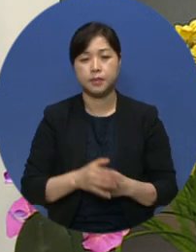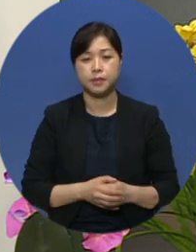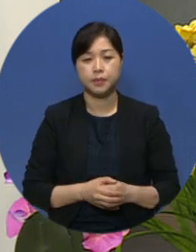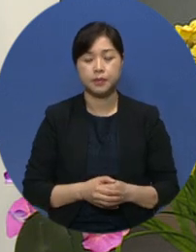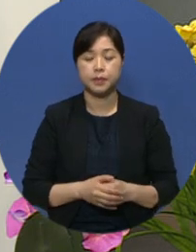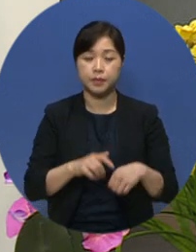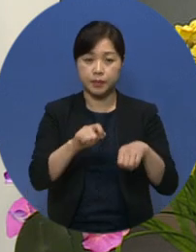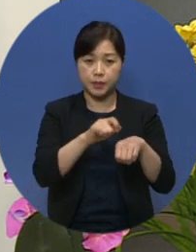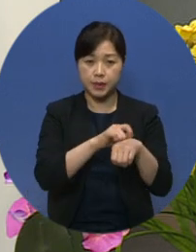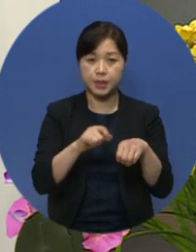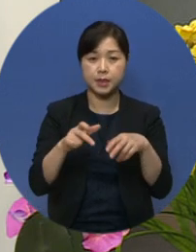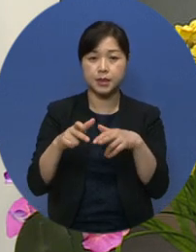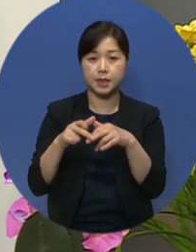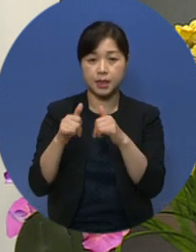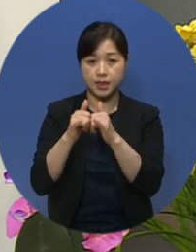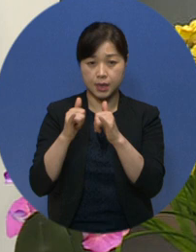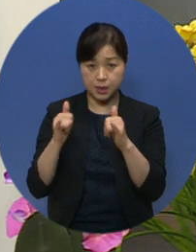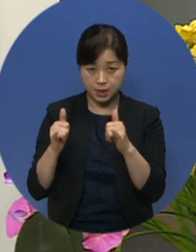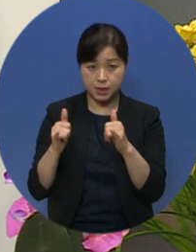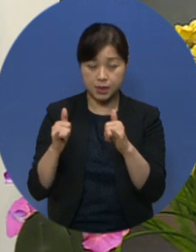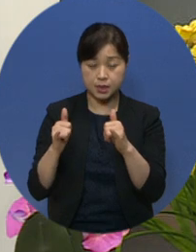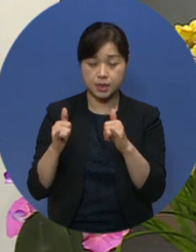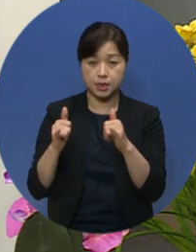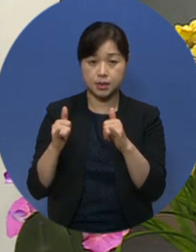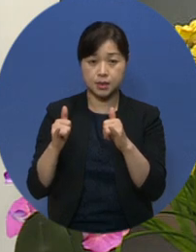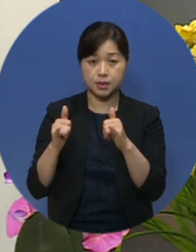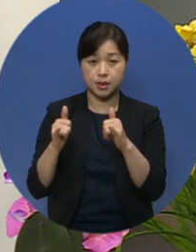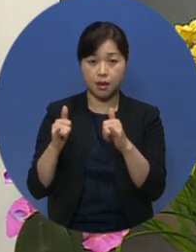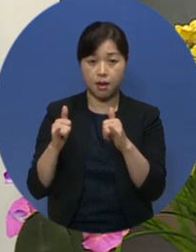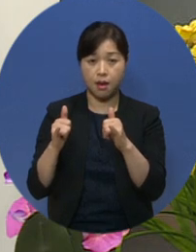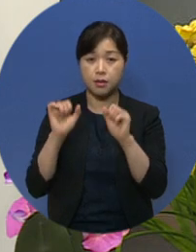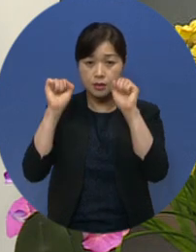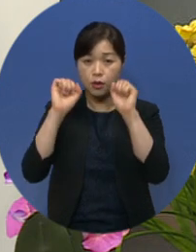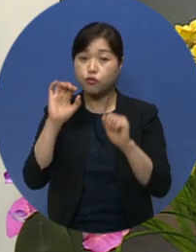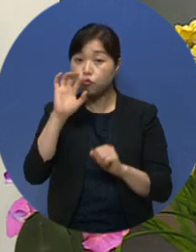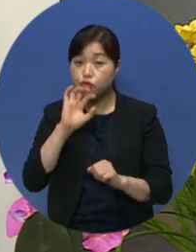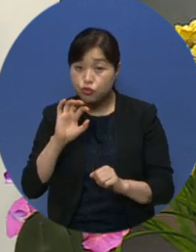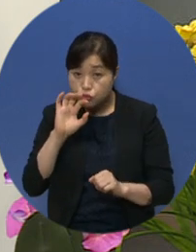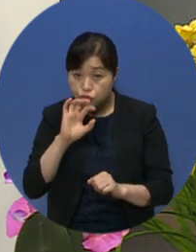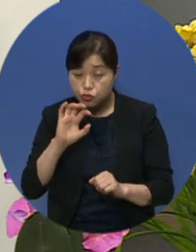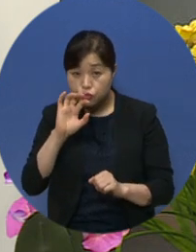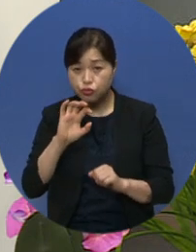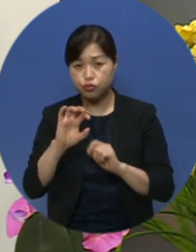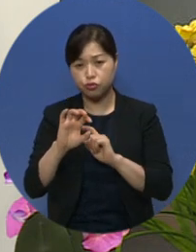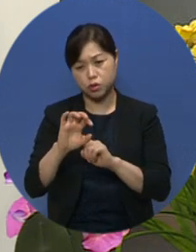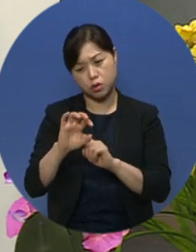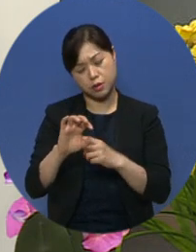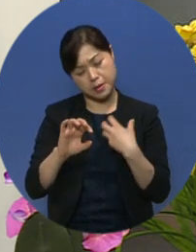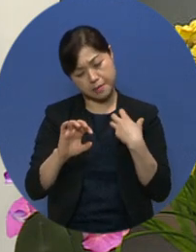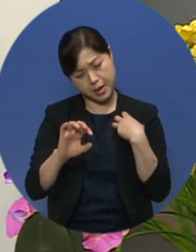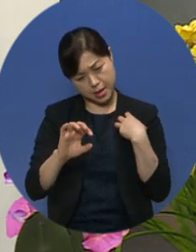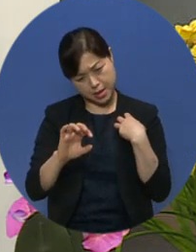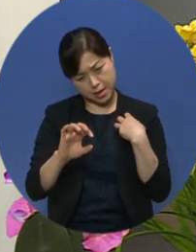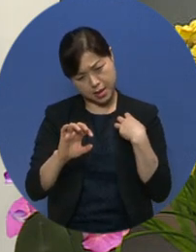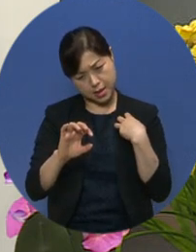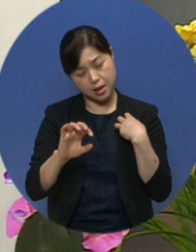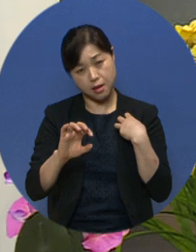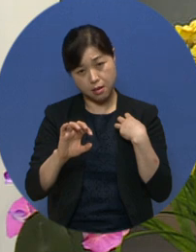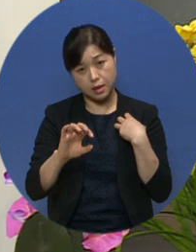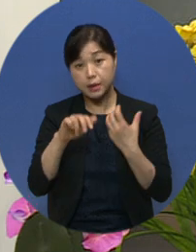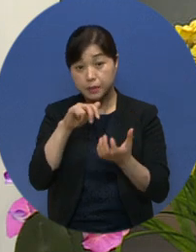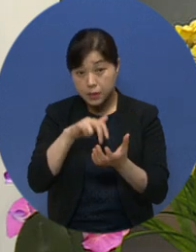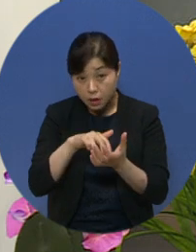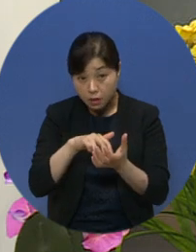장애인들의 최 훈련도 주관을 하시고 여러 가지 힘이 드실 텐데 가장 중요한